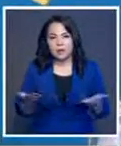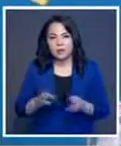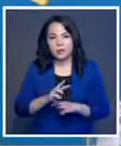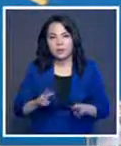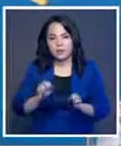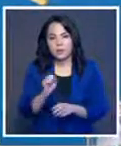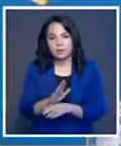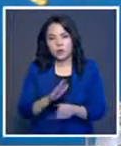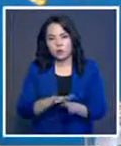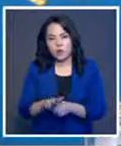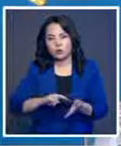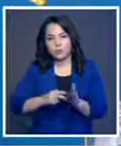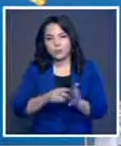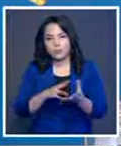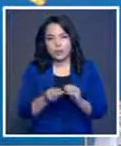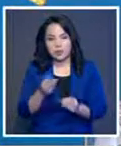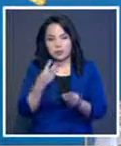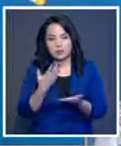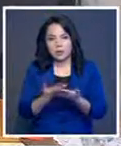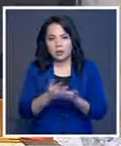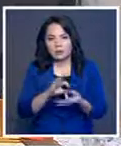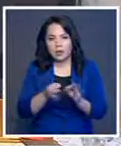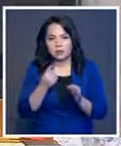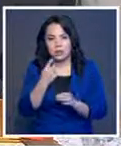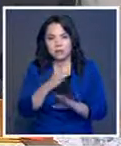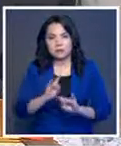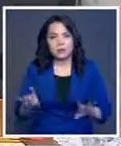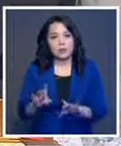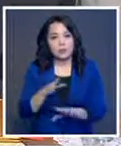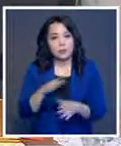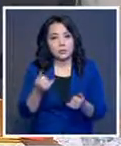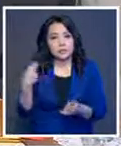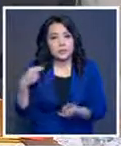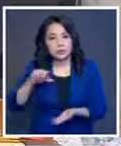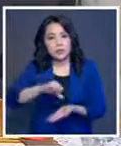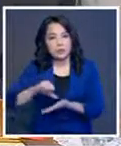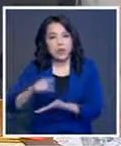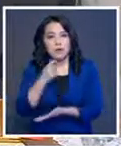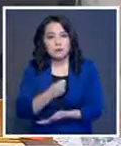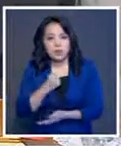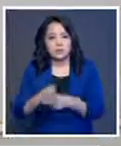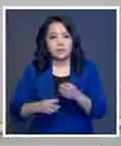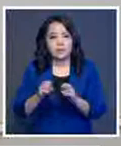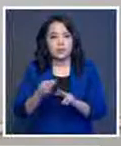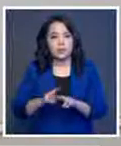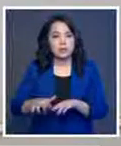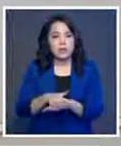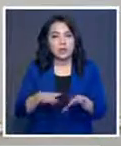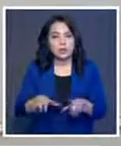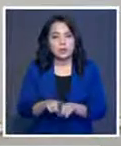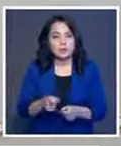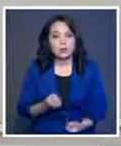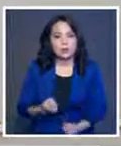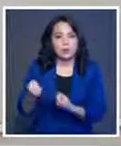алдына қойылған жоспардың іске асырылу барысын баяндады. Президент әскерилерге әлеуметтік қолдау көрсету мәселесіне тоқталып,